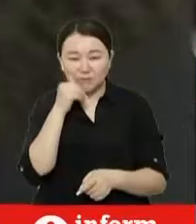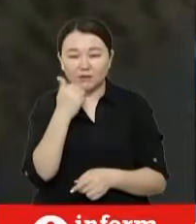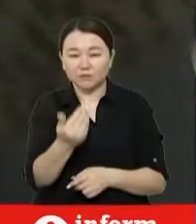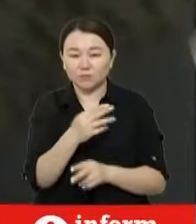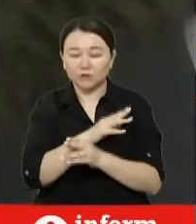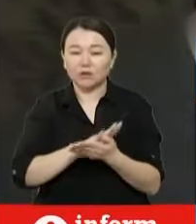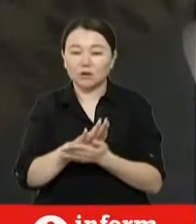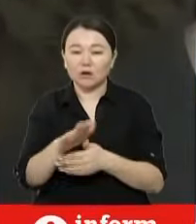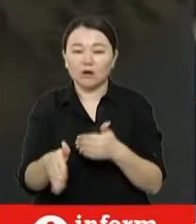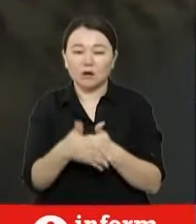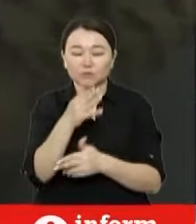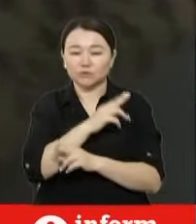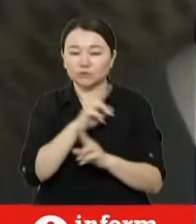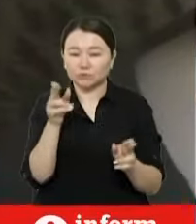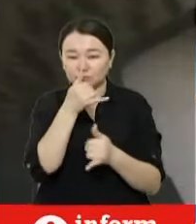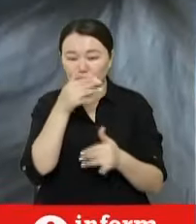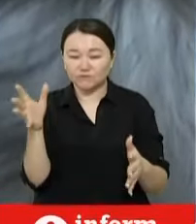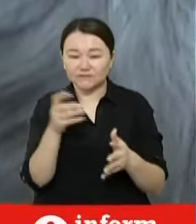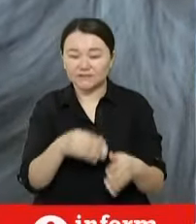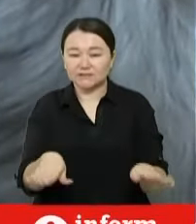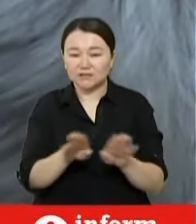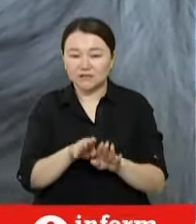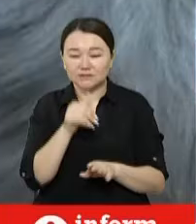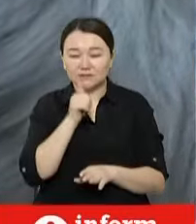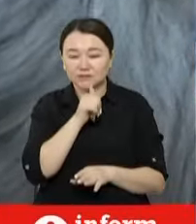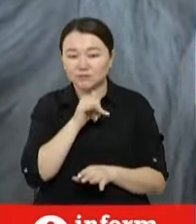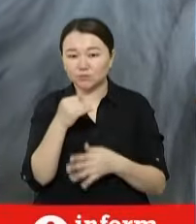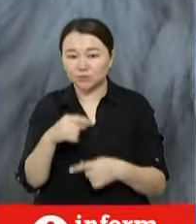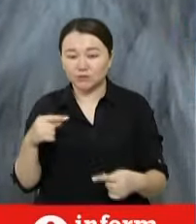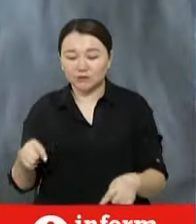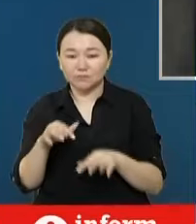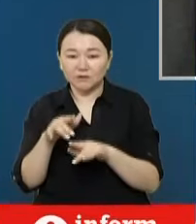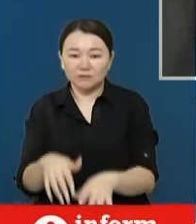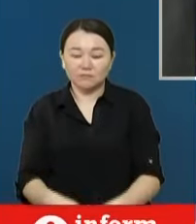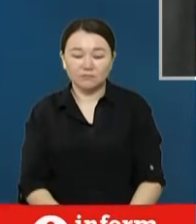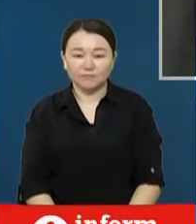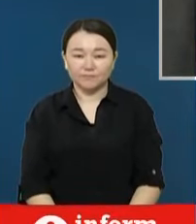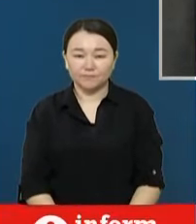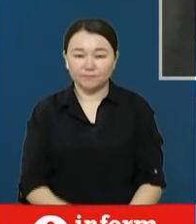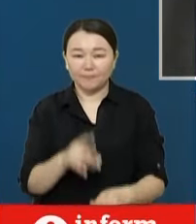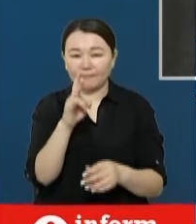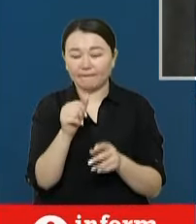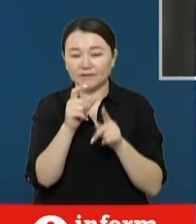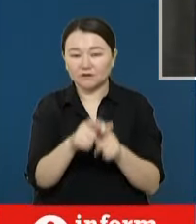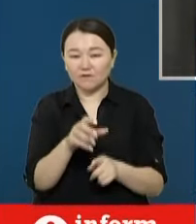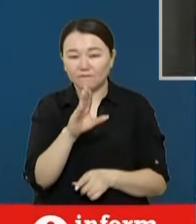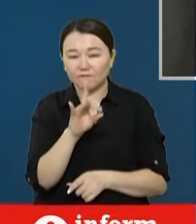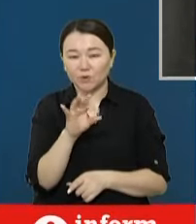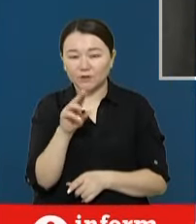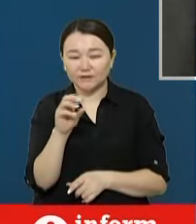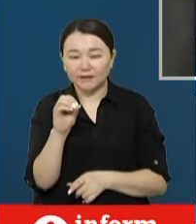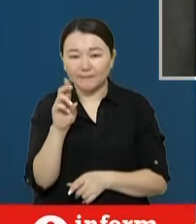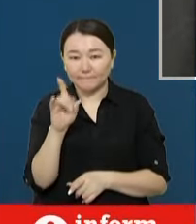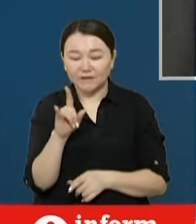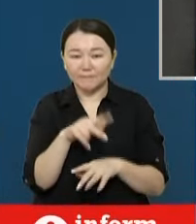никаких мер не предпринимают все дела закрываются по загадочным иным обстоятельствам вроде бы представители